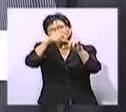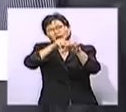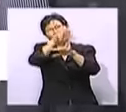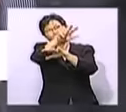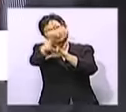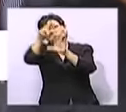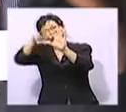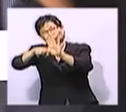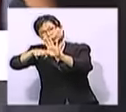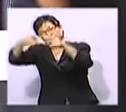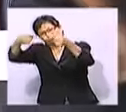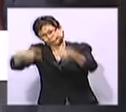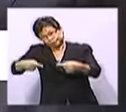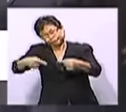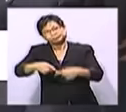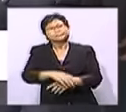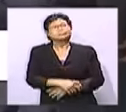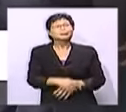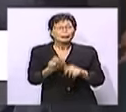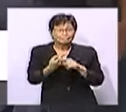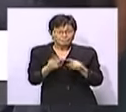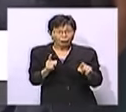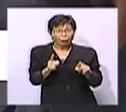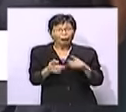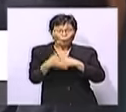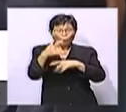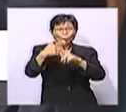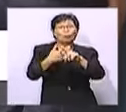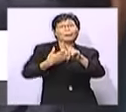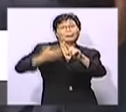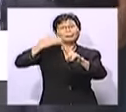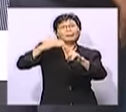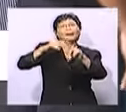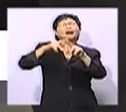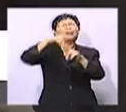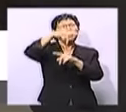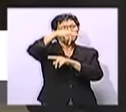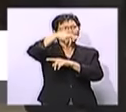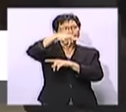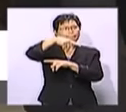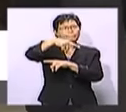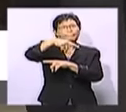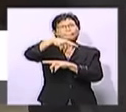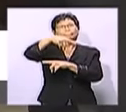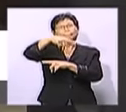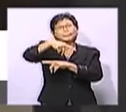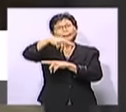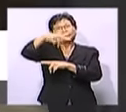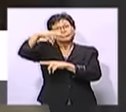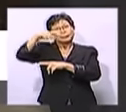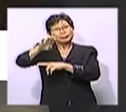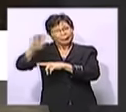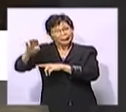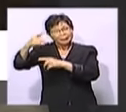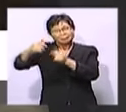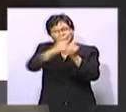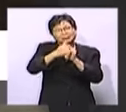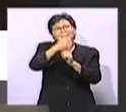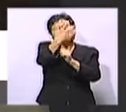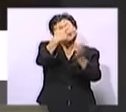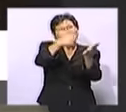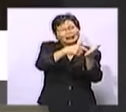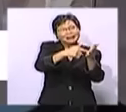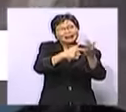31 kerusi yang dipertanding. Bagaimanapun, awal bulan lepas, Parti Pesaka Bumi Putera Bersatu PBB bersama 3